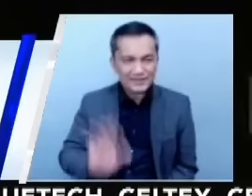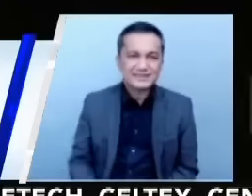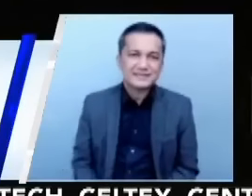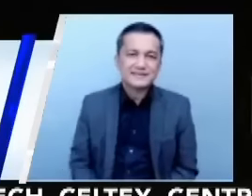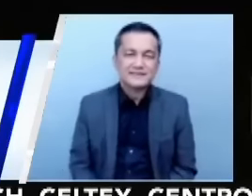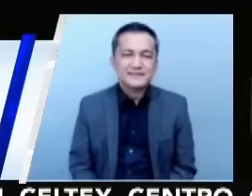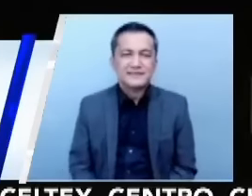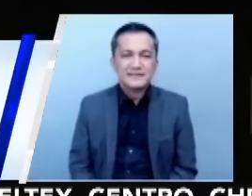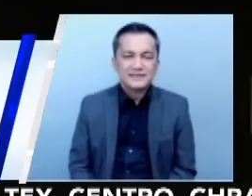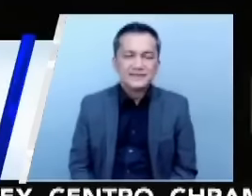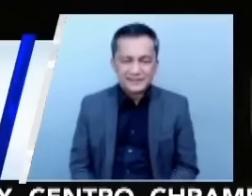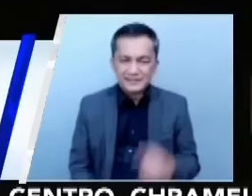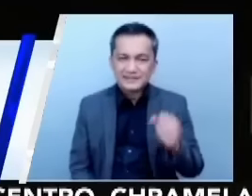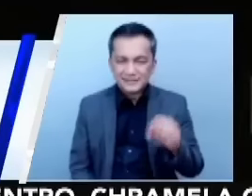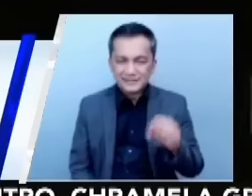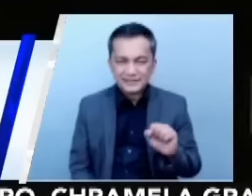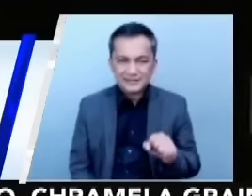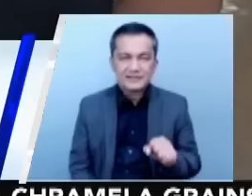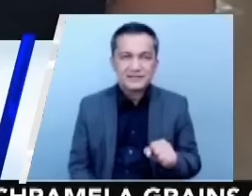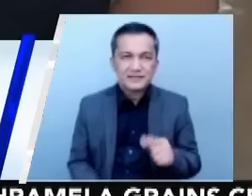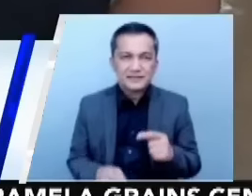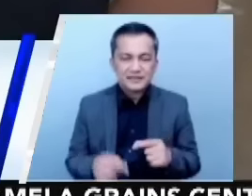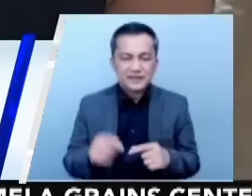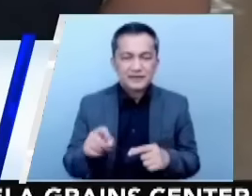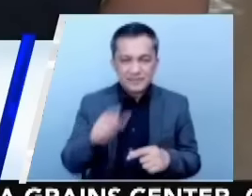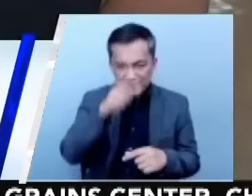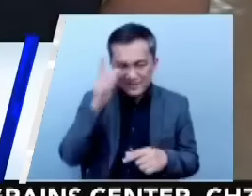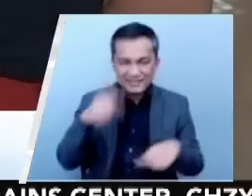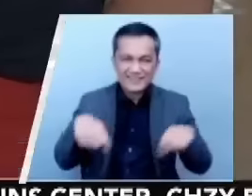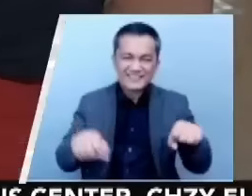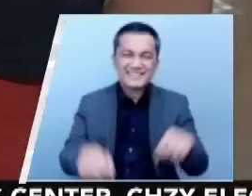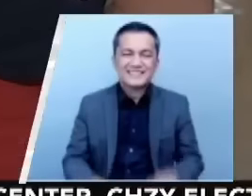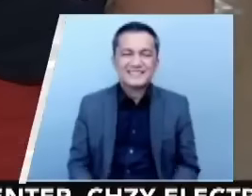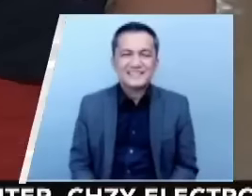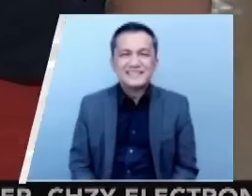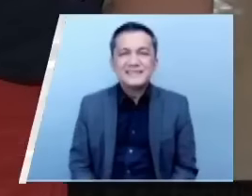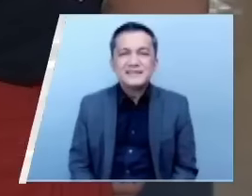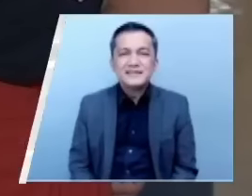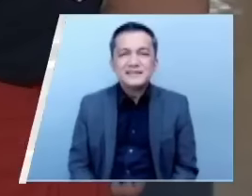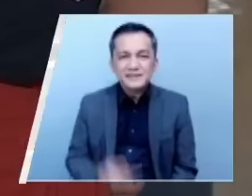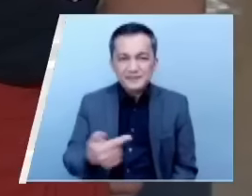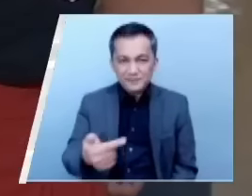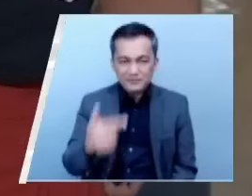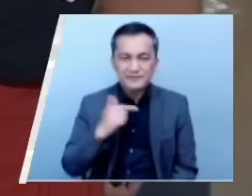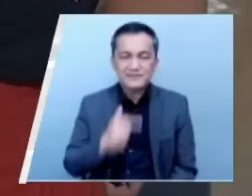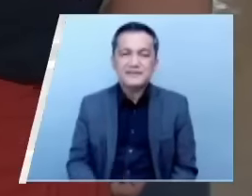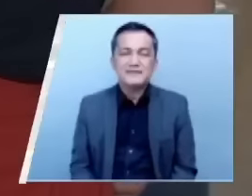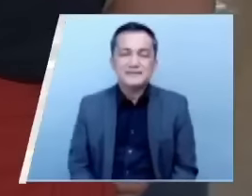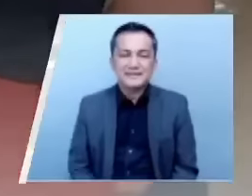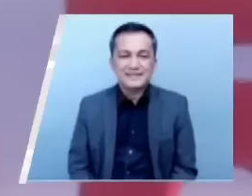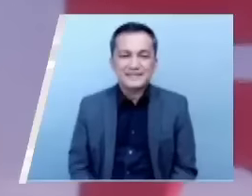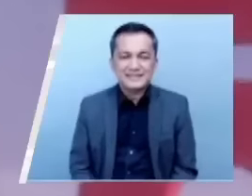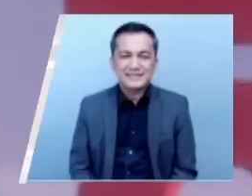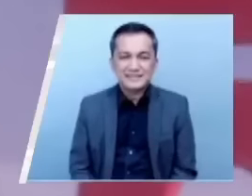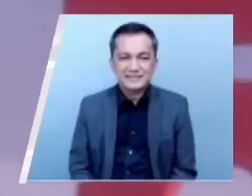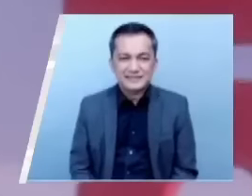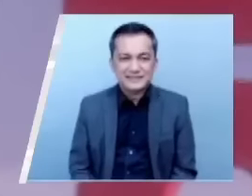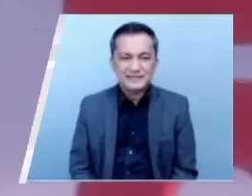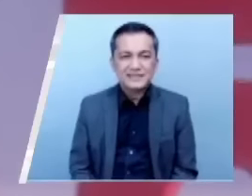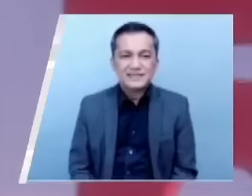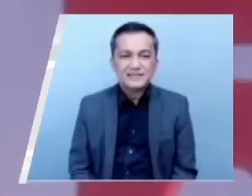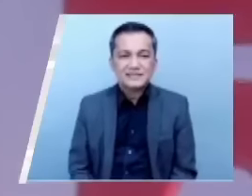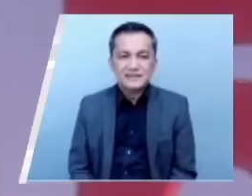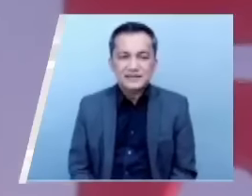Yes, kay Black Rider. Aubrey Carampel, updated sa Showbiz Happenings.